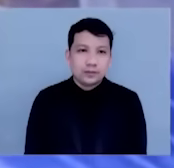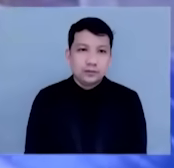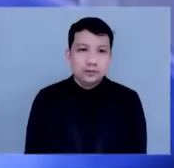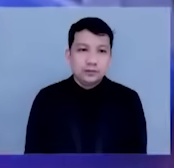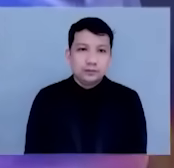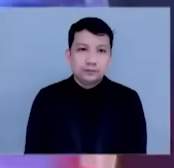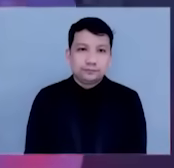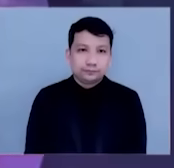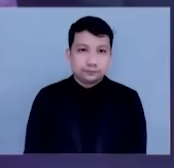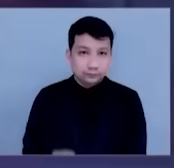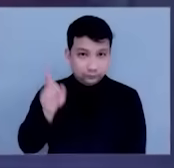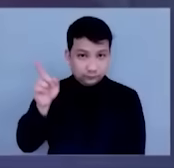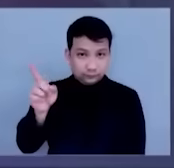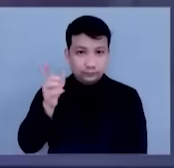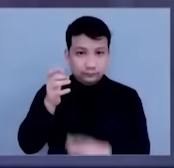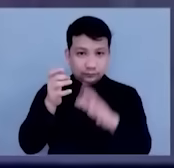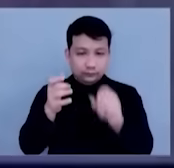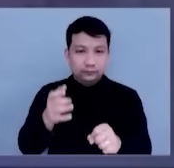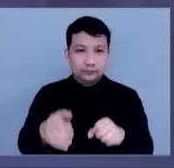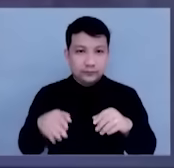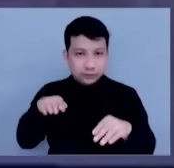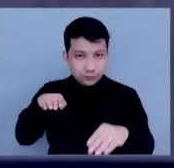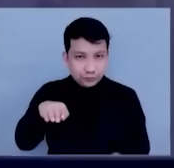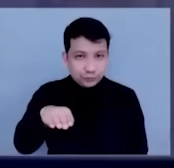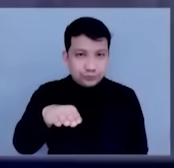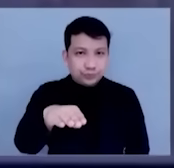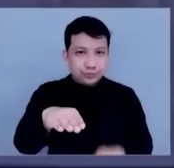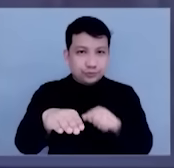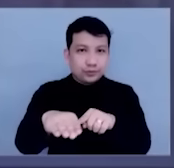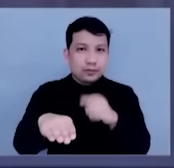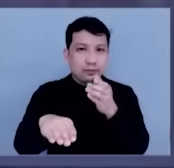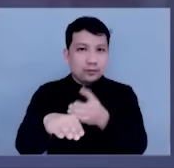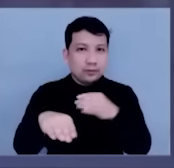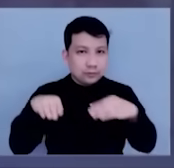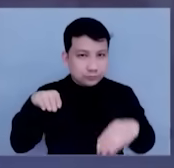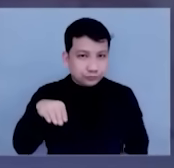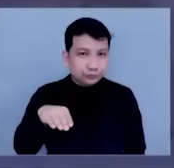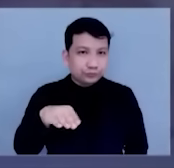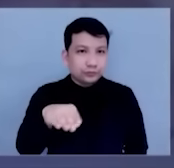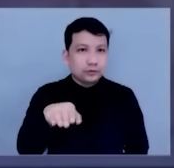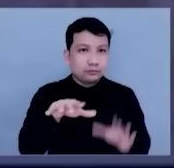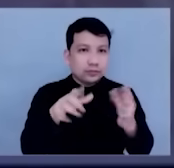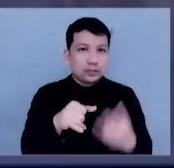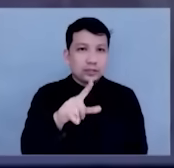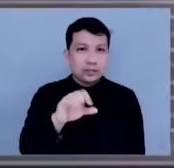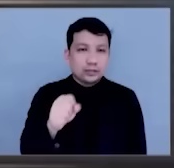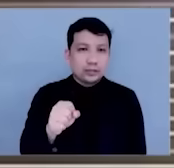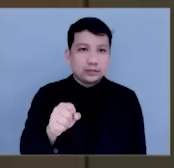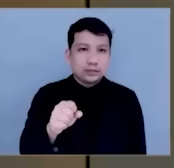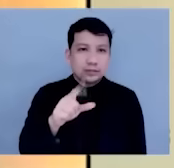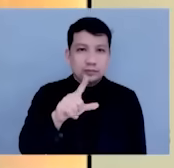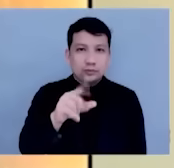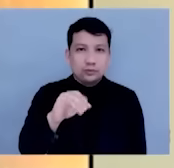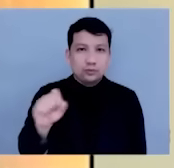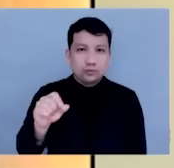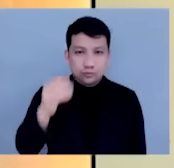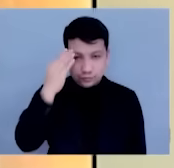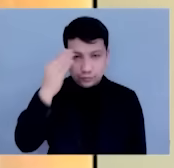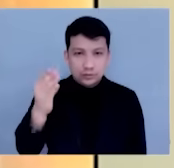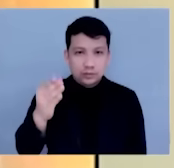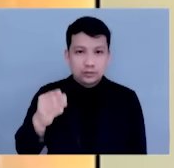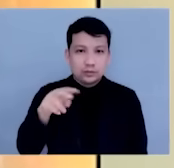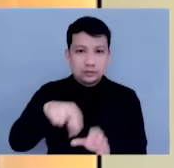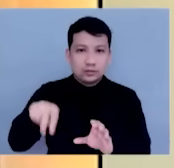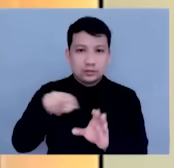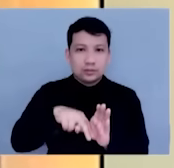Sa kuwang ito ng CCTV, kitang dumaan ang SUV na ito sa barangay Ligas, Malolos, Bulacan. Sa kanya ang provincial